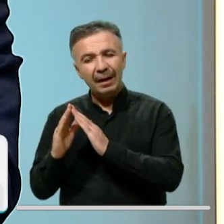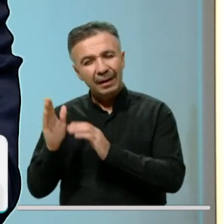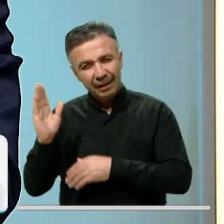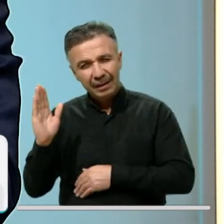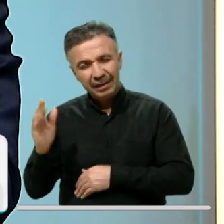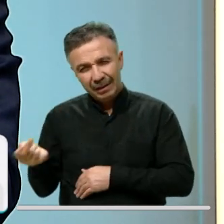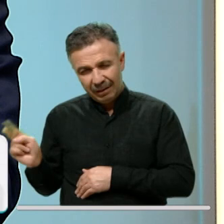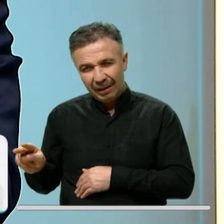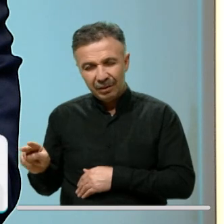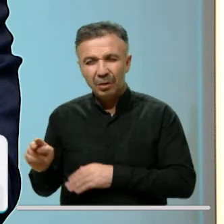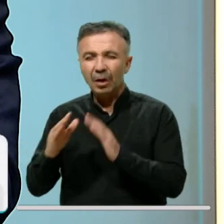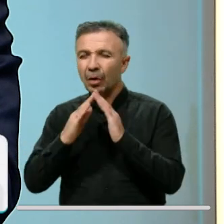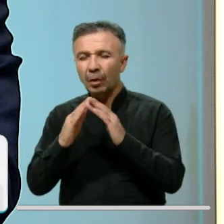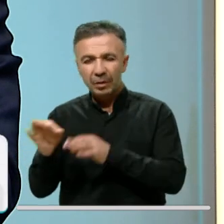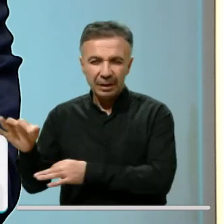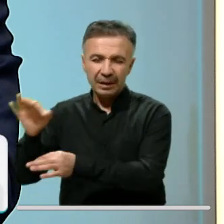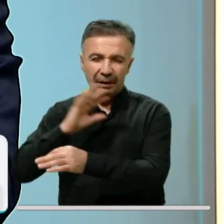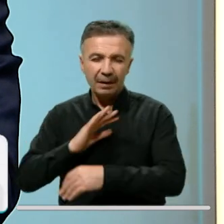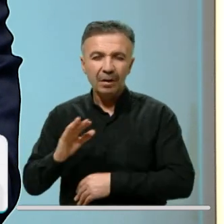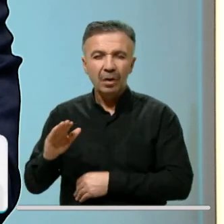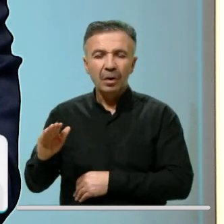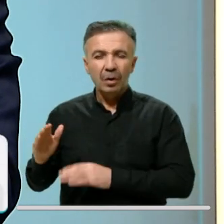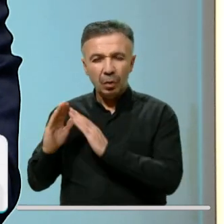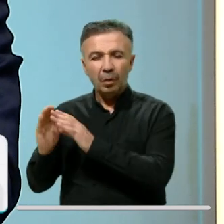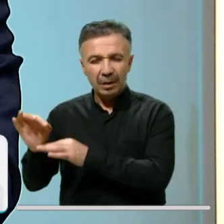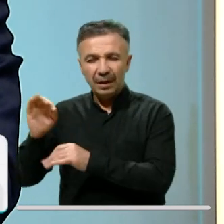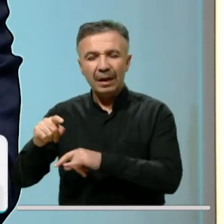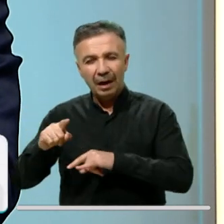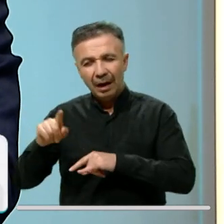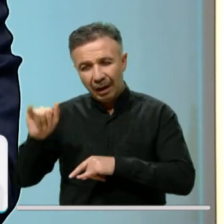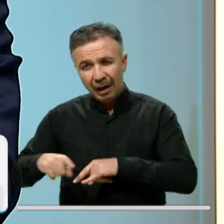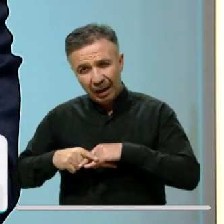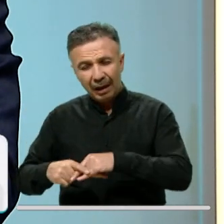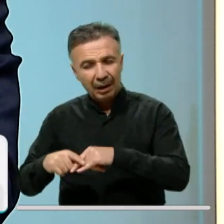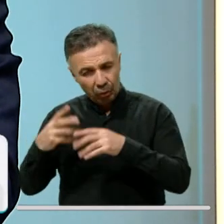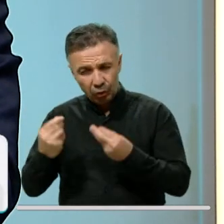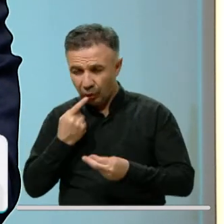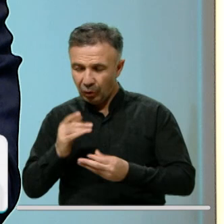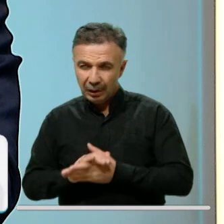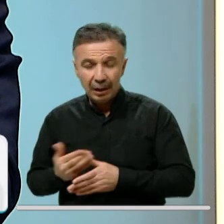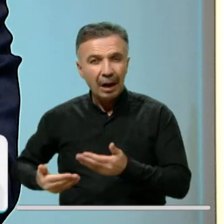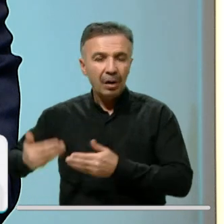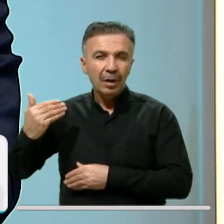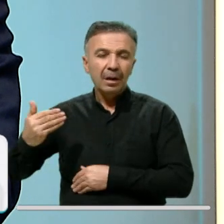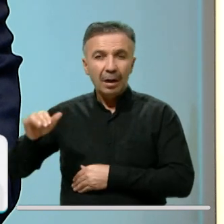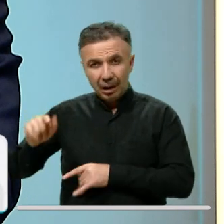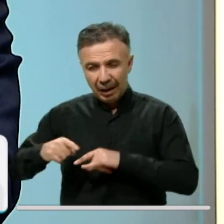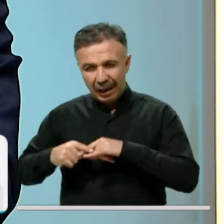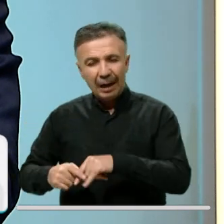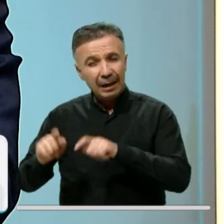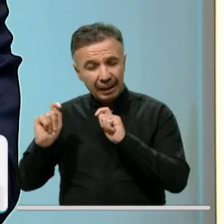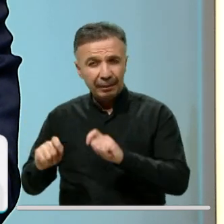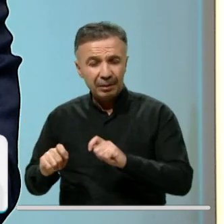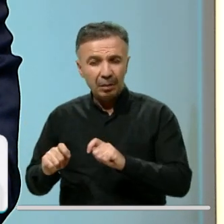Orada mesela komşular var. Komşularından helallik alalım diyorlar. Daha önceden bir helallik alınmışsa, yani